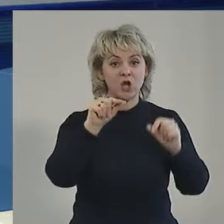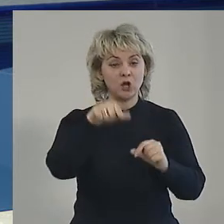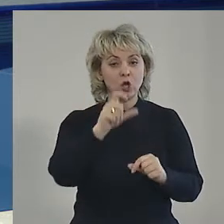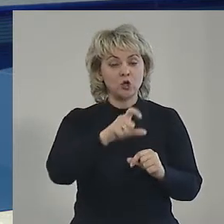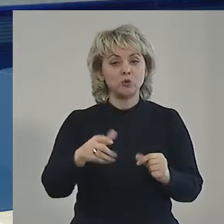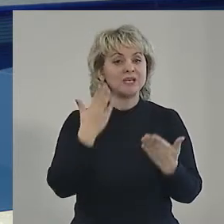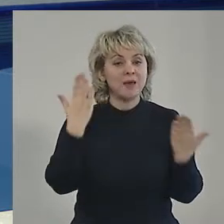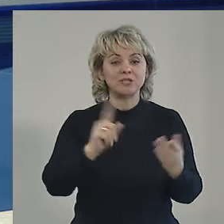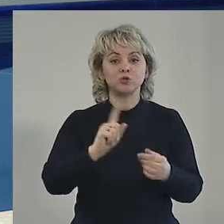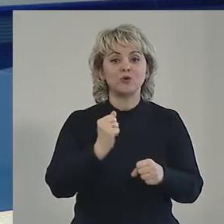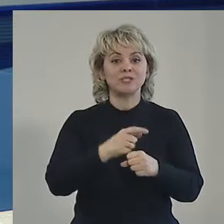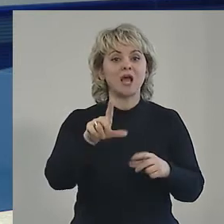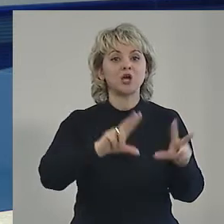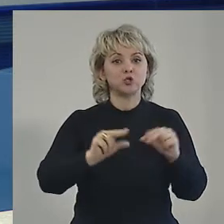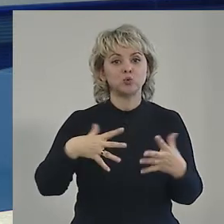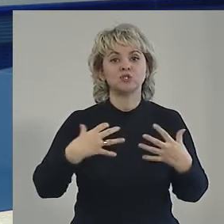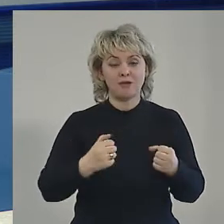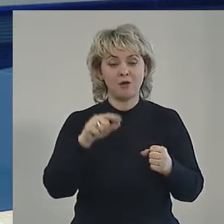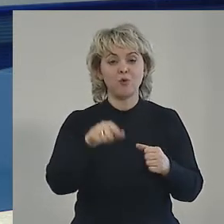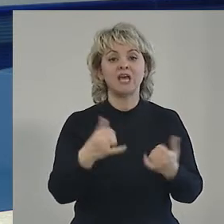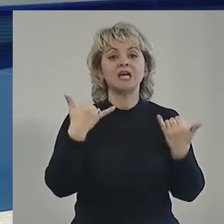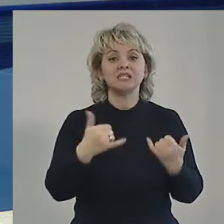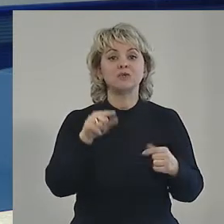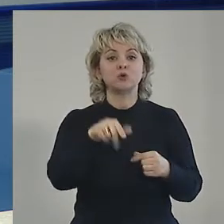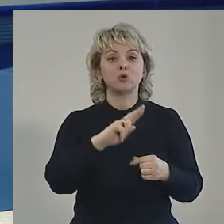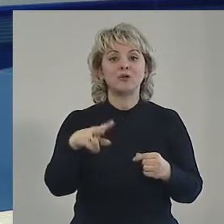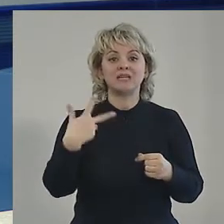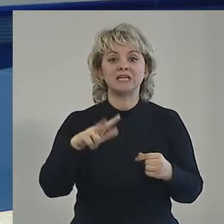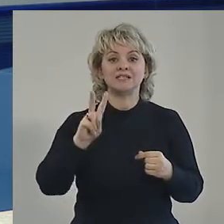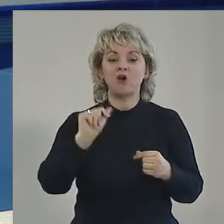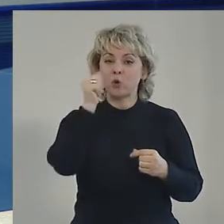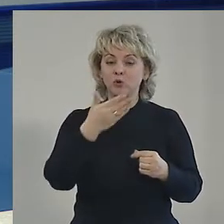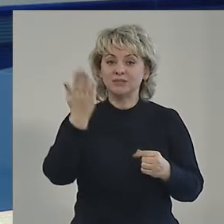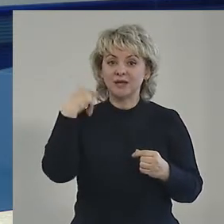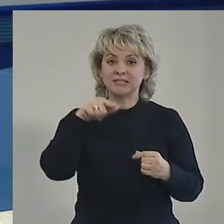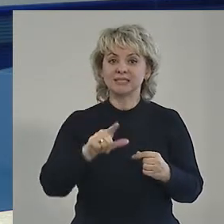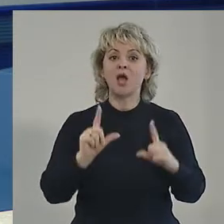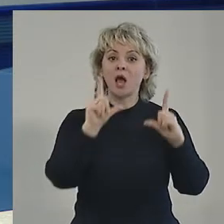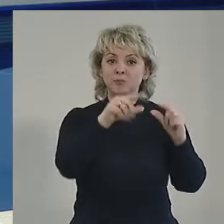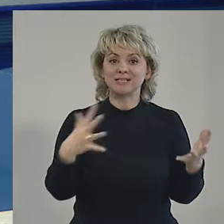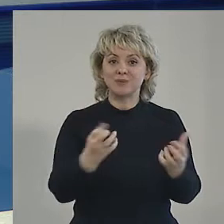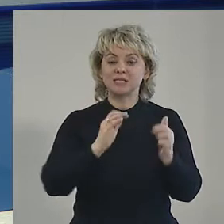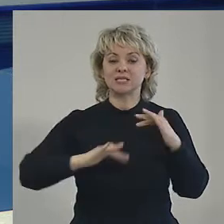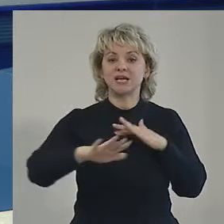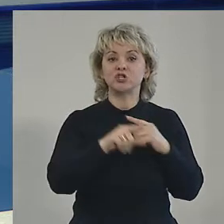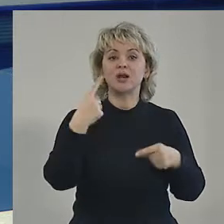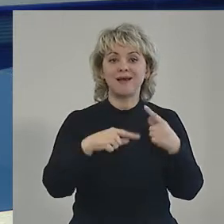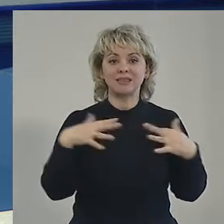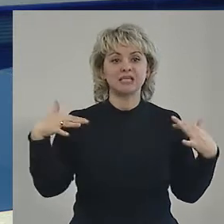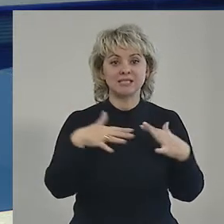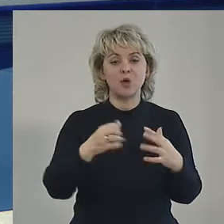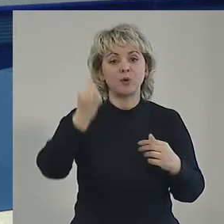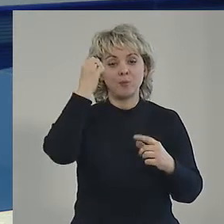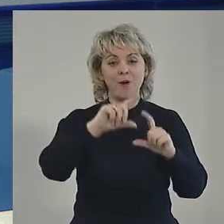не представляли, как сильно рискуют здоровьем. Сегодня те, кто 32 года назад отправился спасать страну, их родные